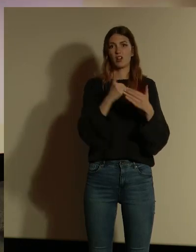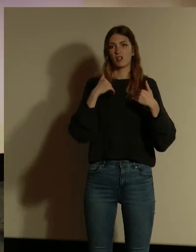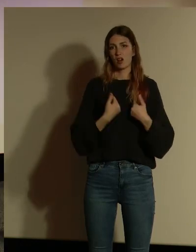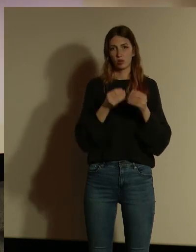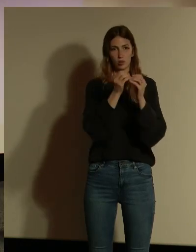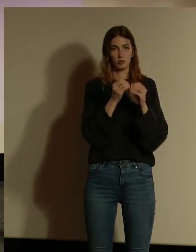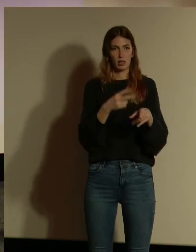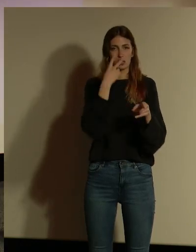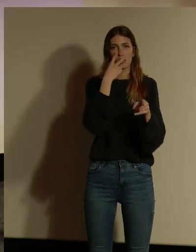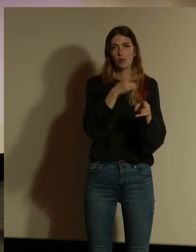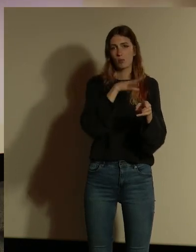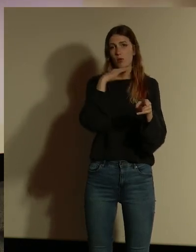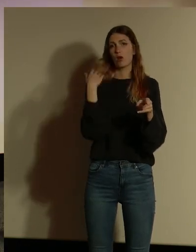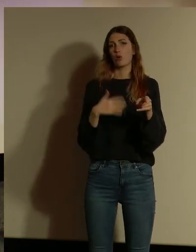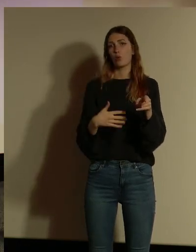palju kohtab.